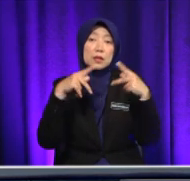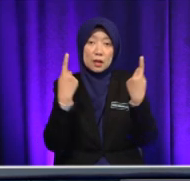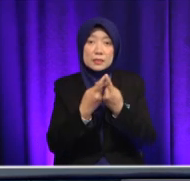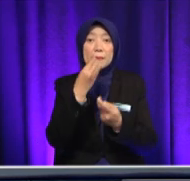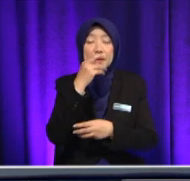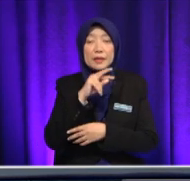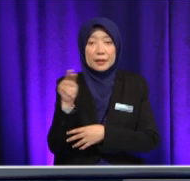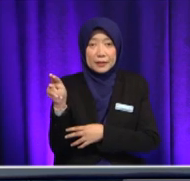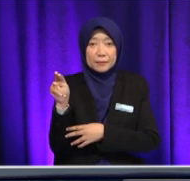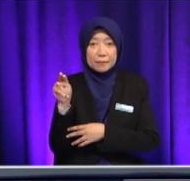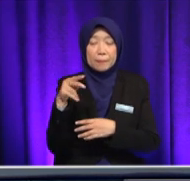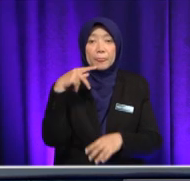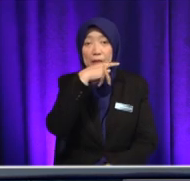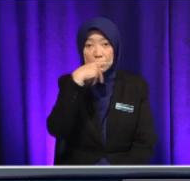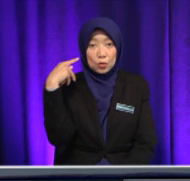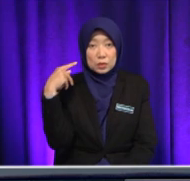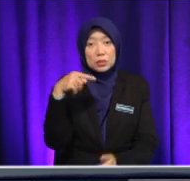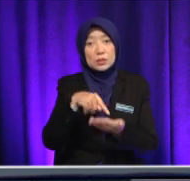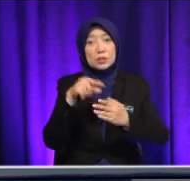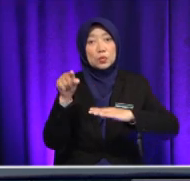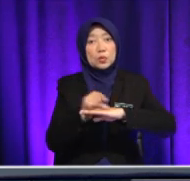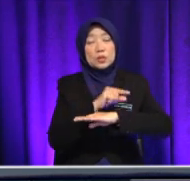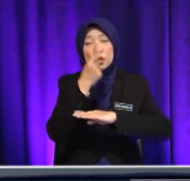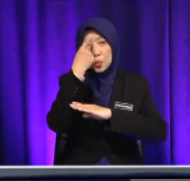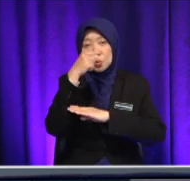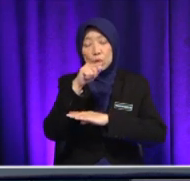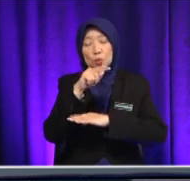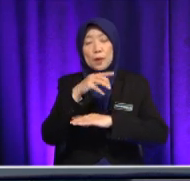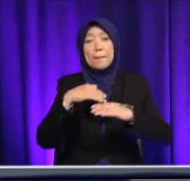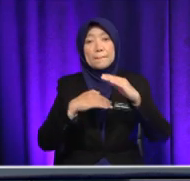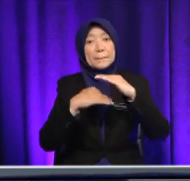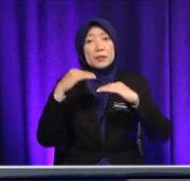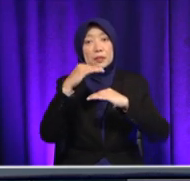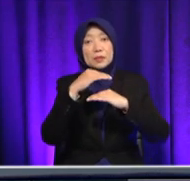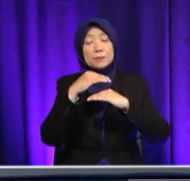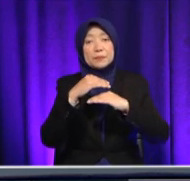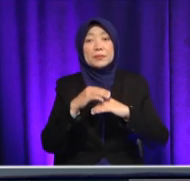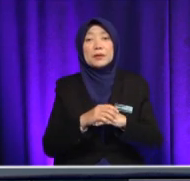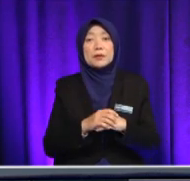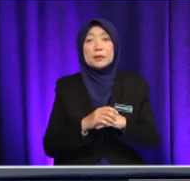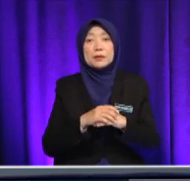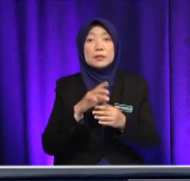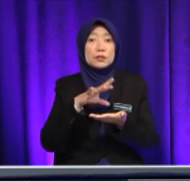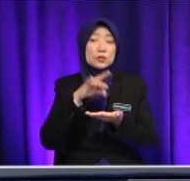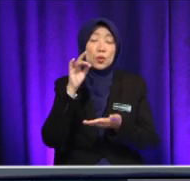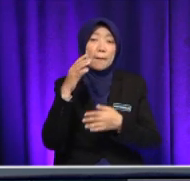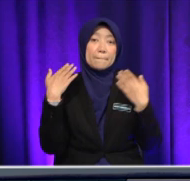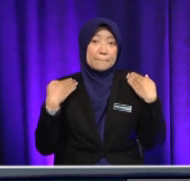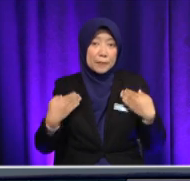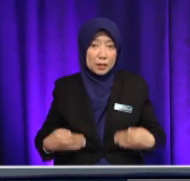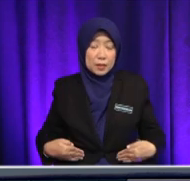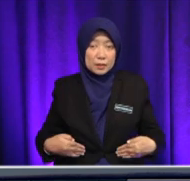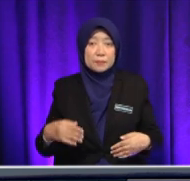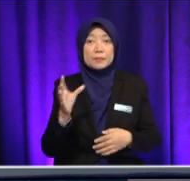kita tahu bahawa protein ini kegunaannya adalah untuk membina sel dan tisu badan. Okey, baik. Contohnya kalau kita luka kan,